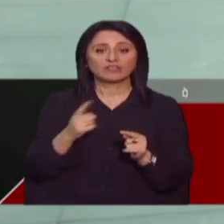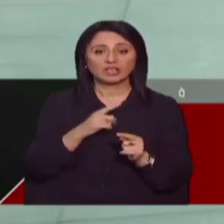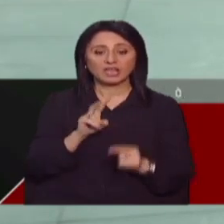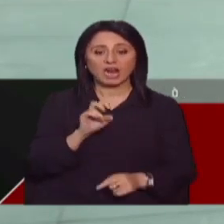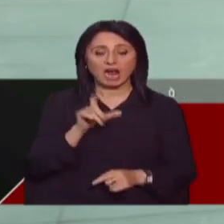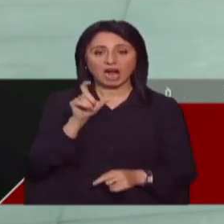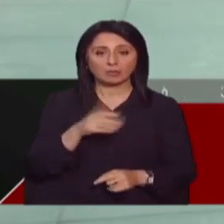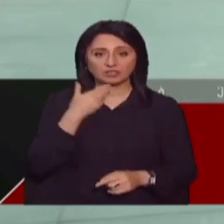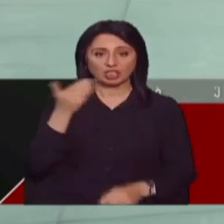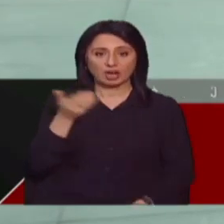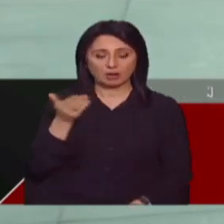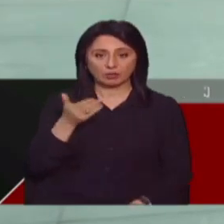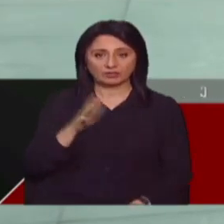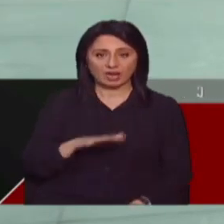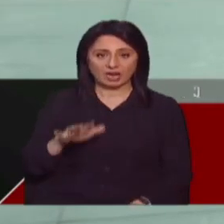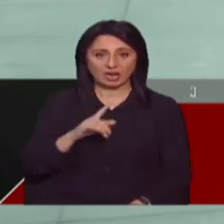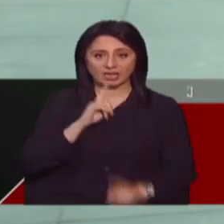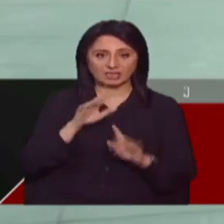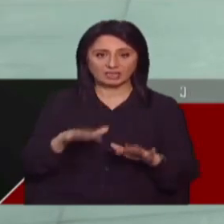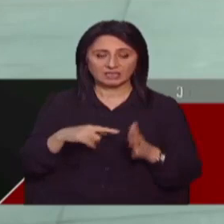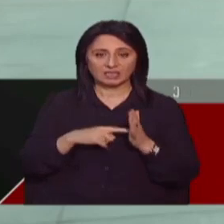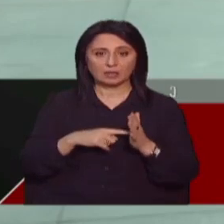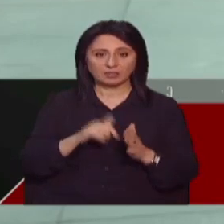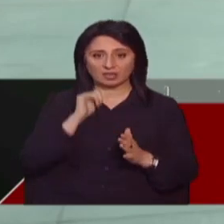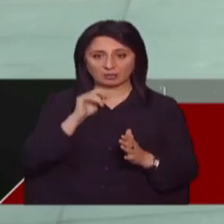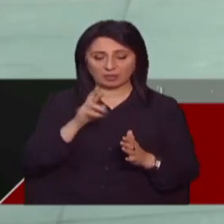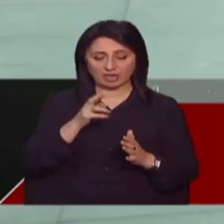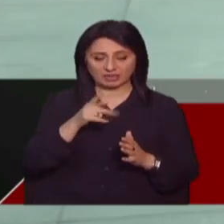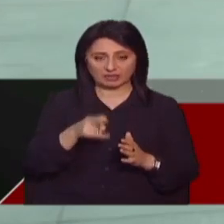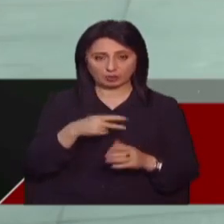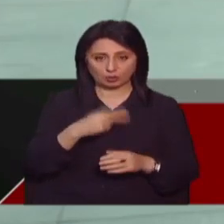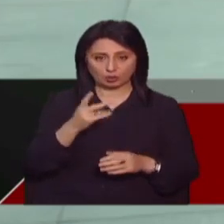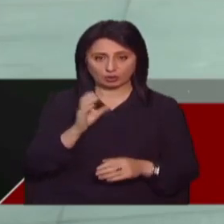ირაკლი ღარიბაშვილის გამოსვლას გაეროს გენერალურ დებატებზე უკვე პარასკევს